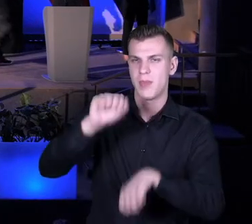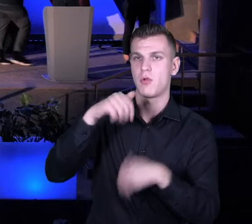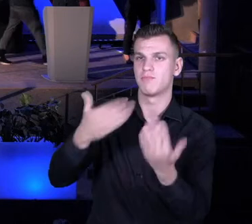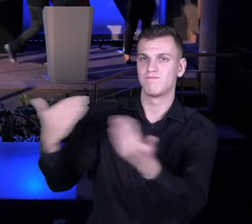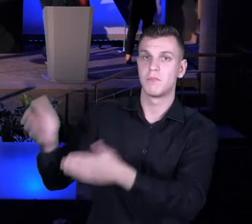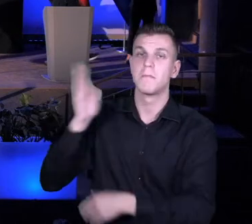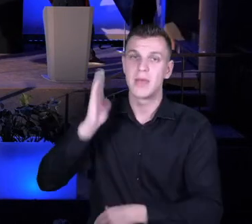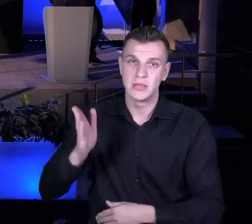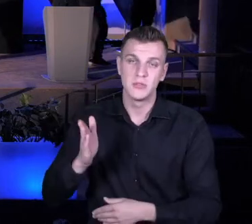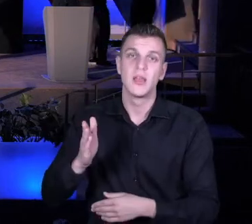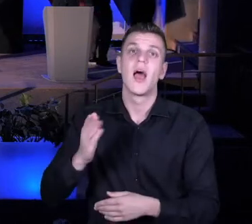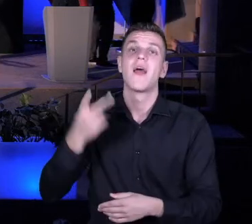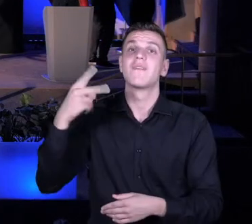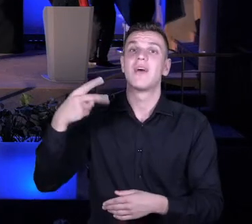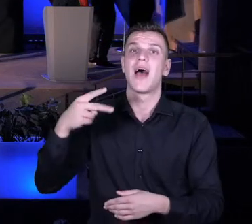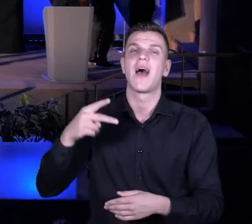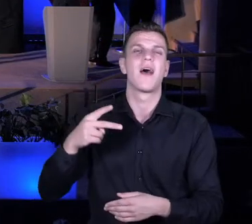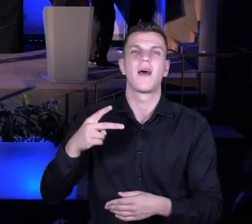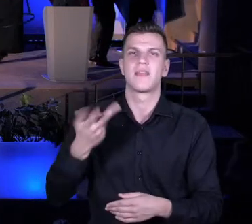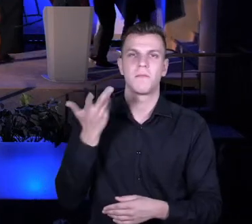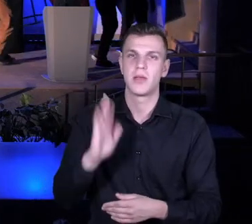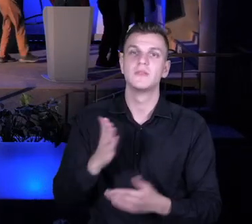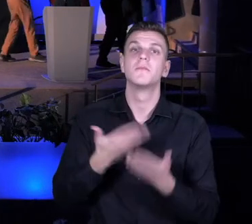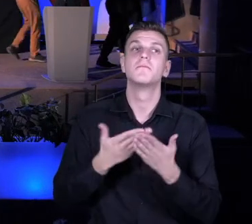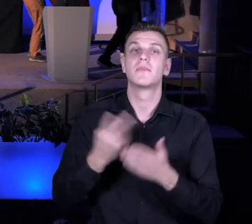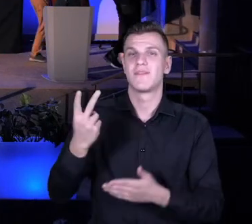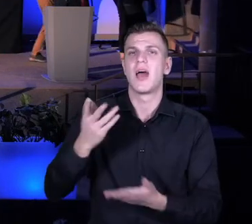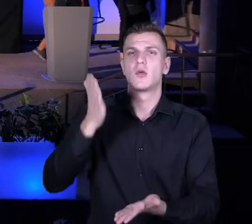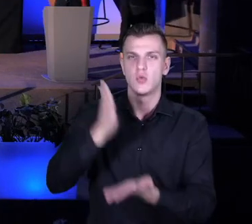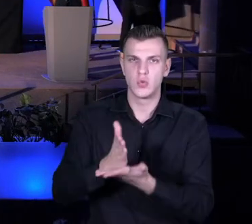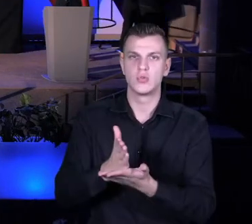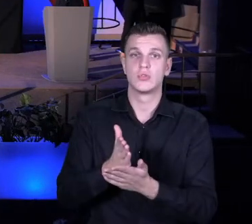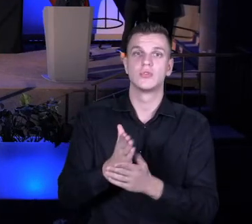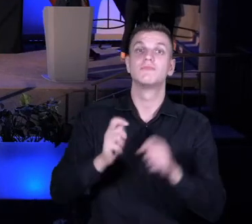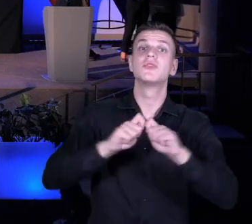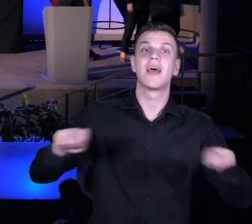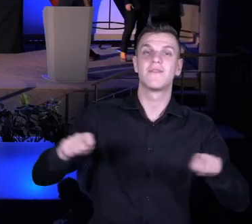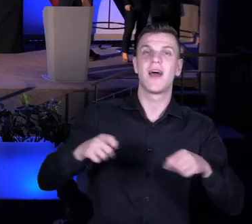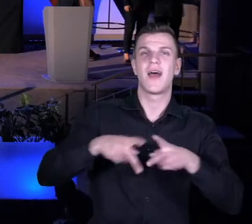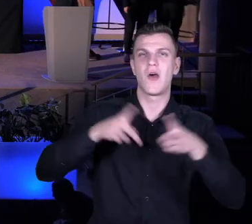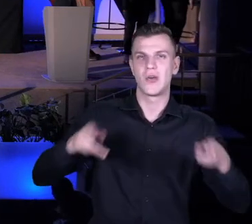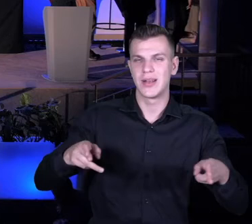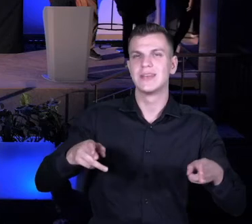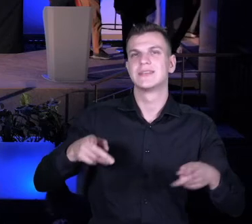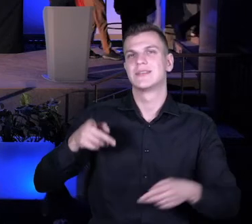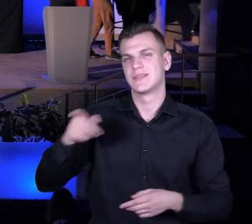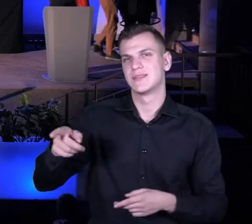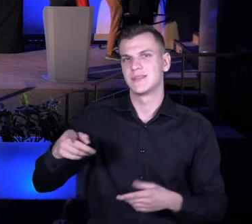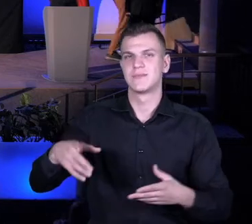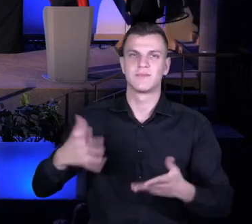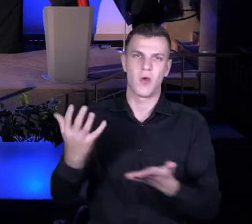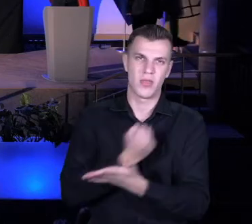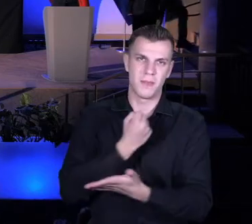musieli wyjechać do swoich szkół, bo wiemy, że to jest taki moment bardzo gorący. Więc zaproszę teraz na